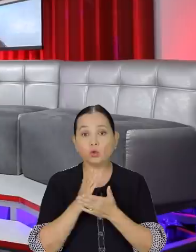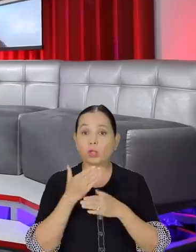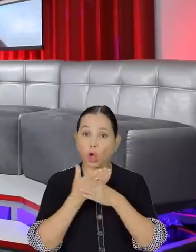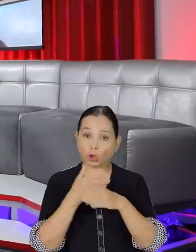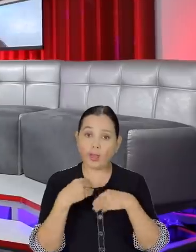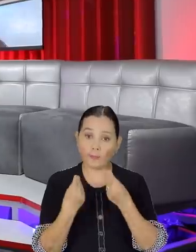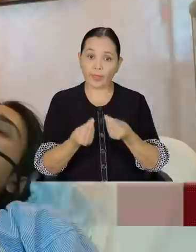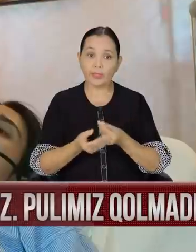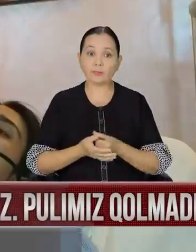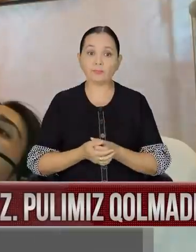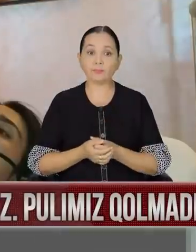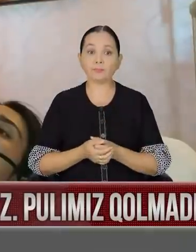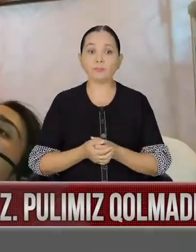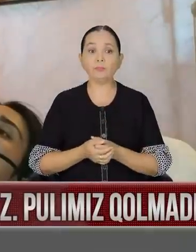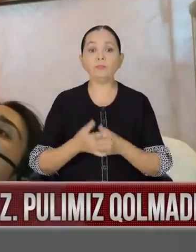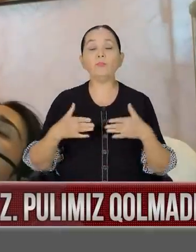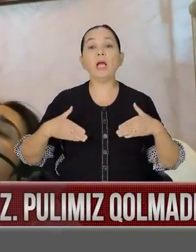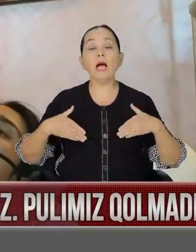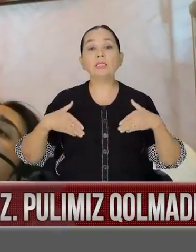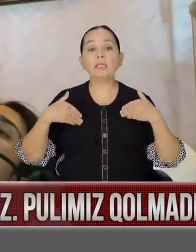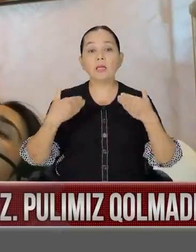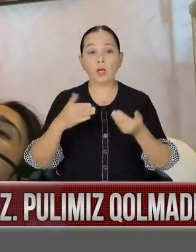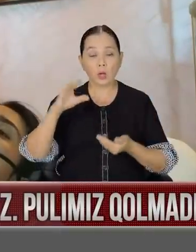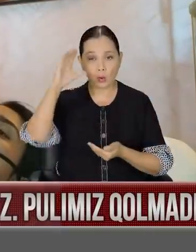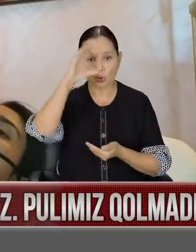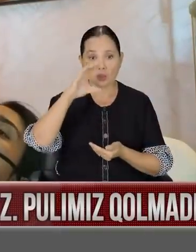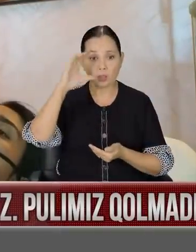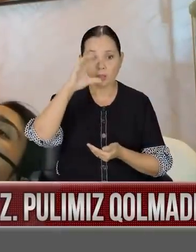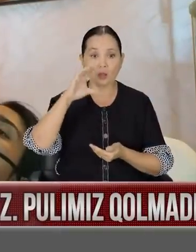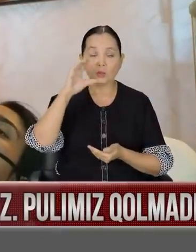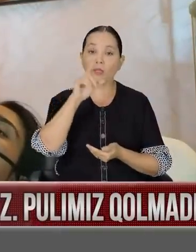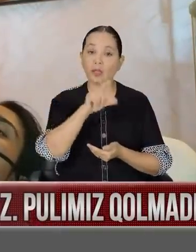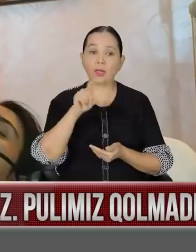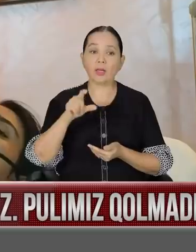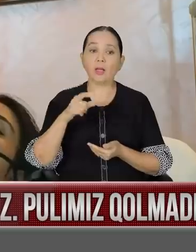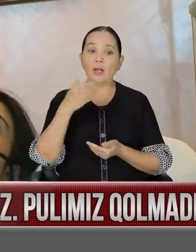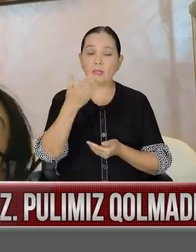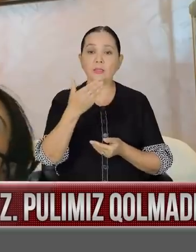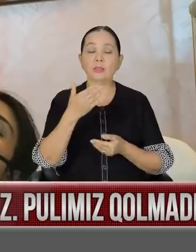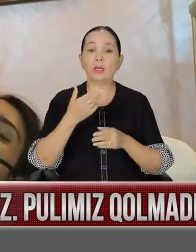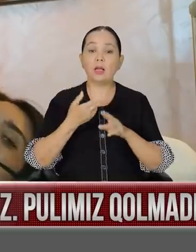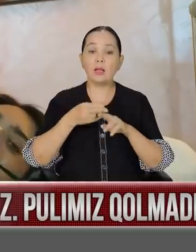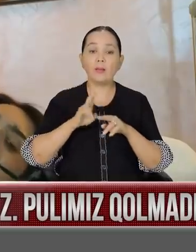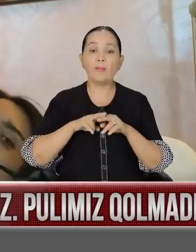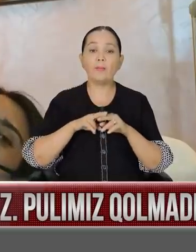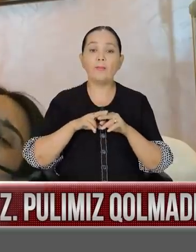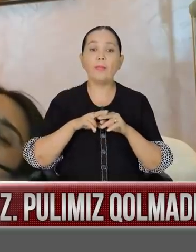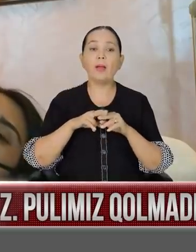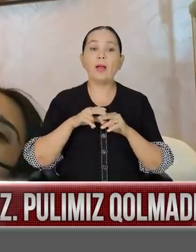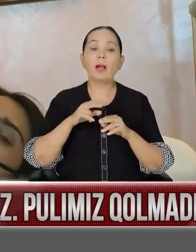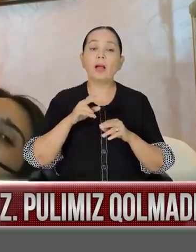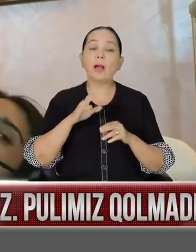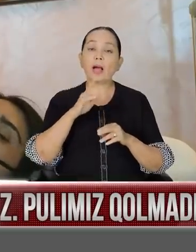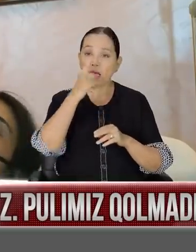bering. Assalomu alaykum, O'zbekiston vatandoshlari. Mana sizlarimiz vatanimiz bilan men